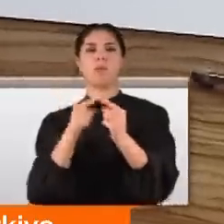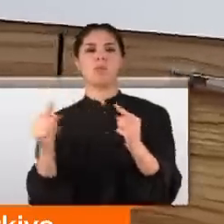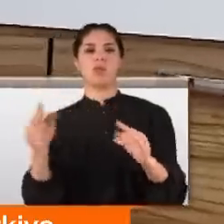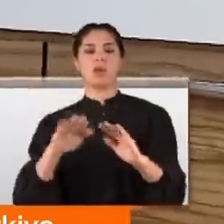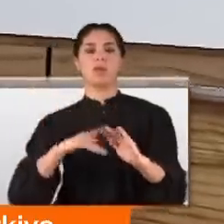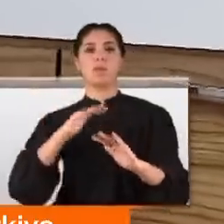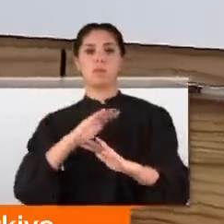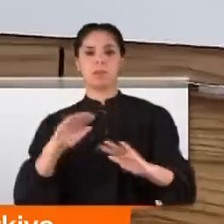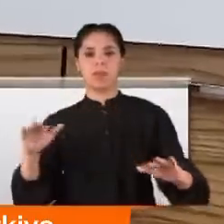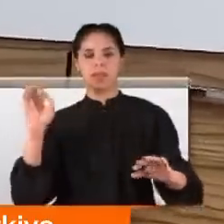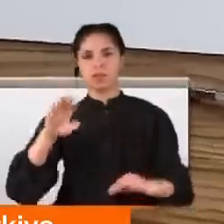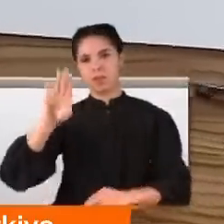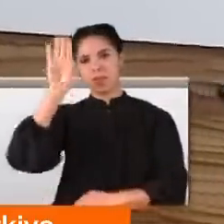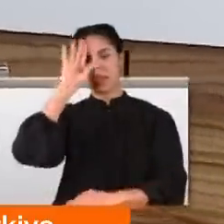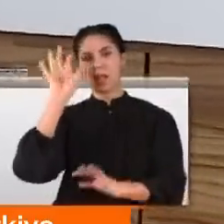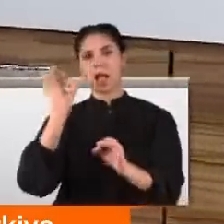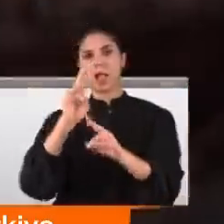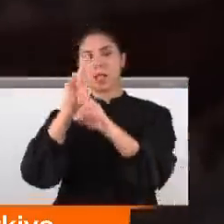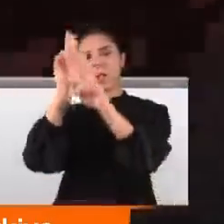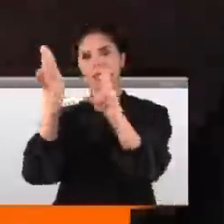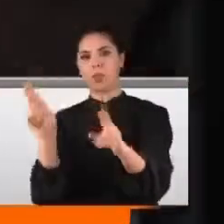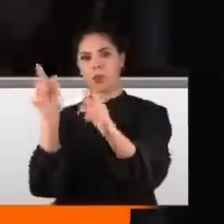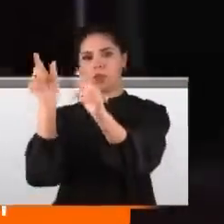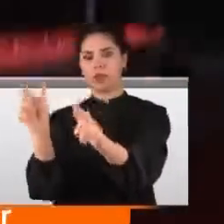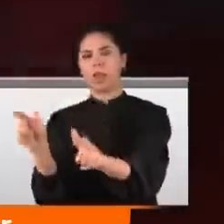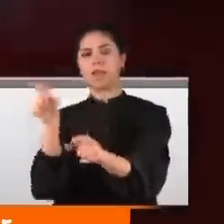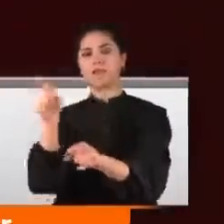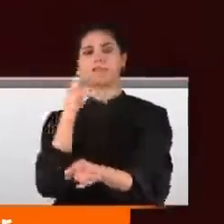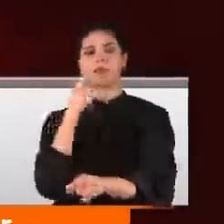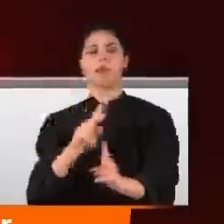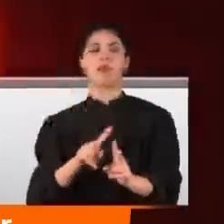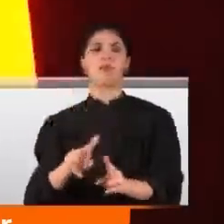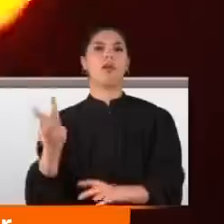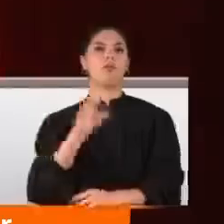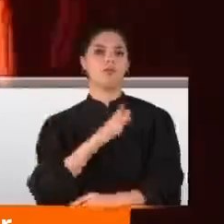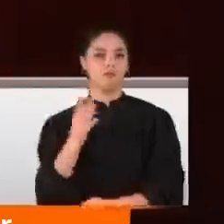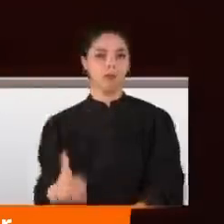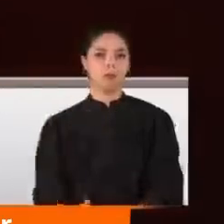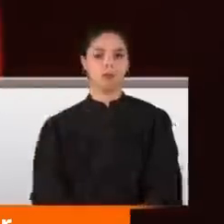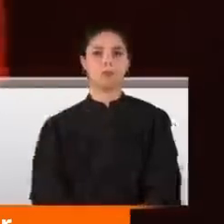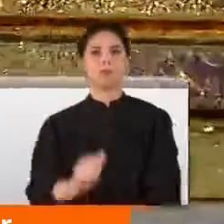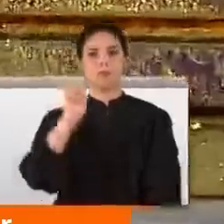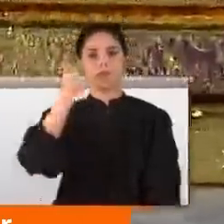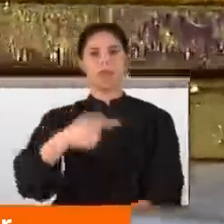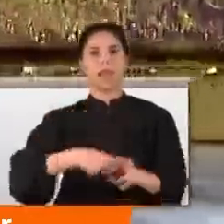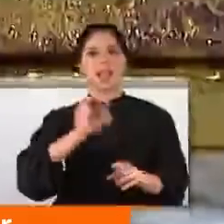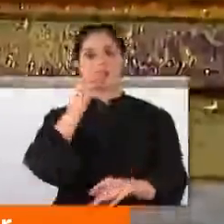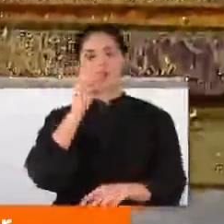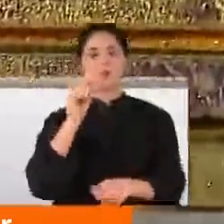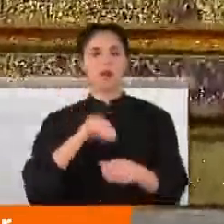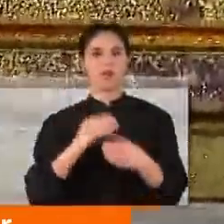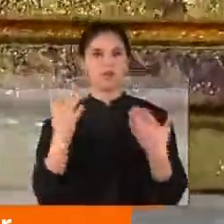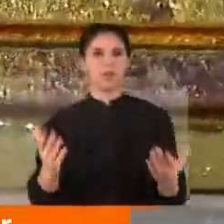Şimdi sırada İstanbul Altın Rafinerisi'nde olan yolculuk süreci var. Yarın ATV Ana